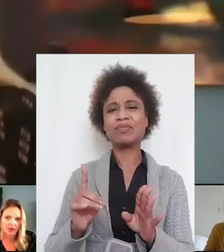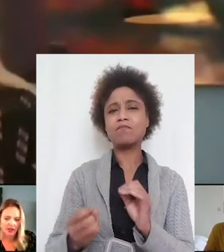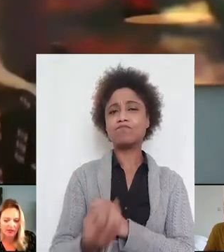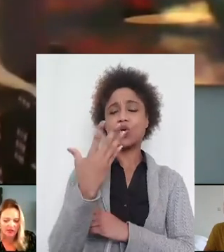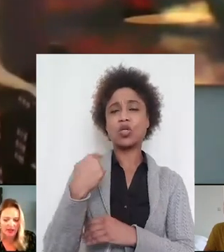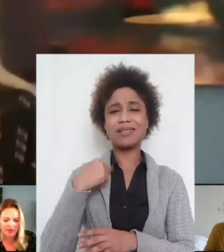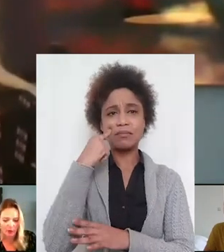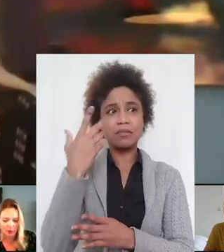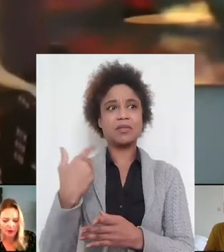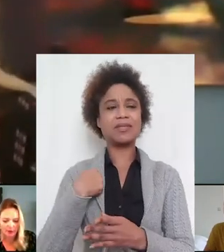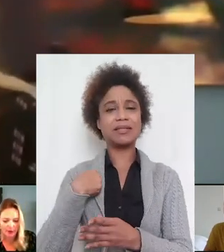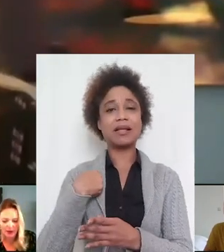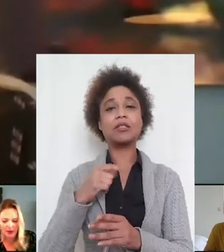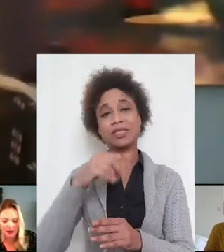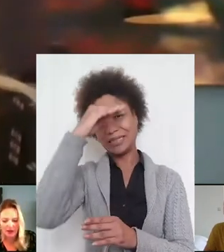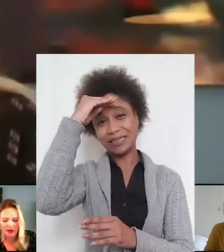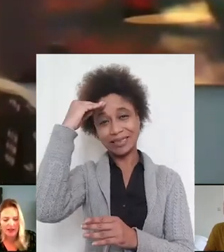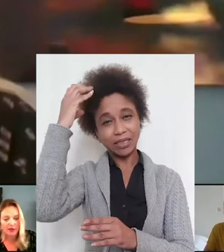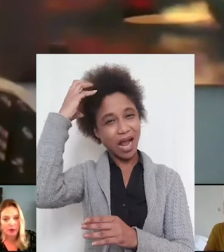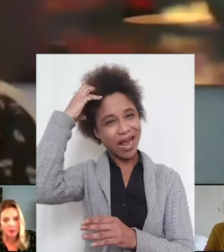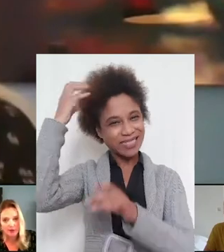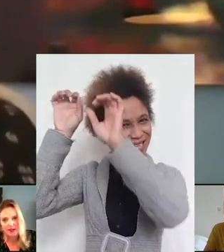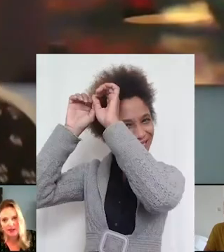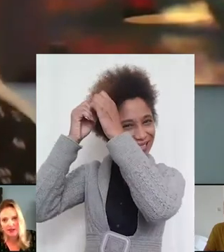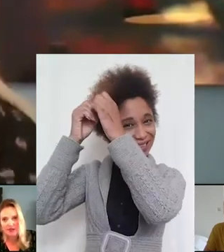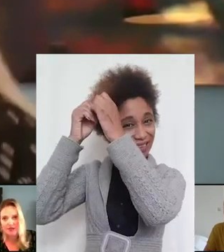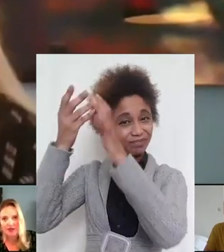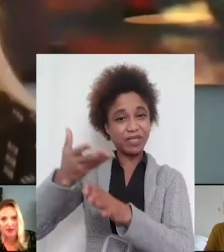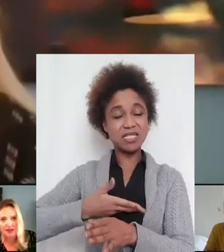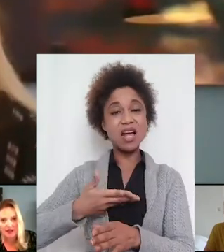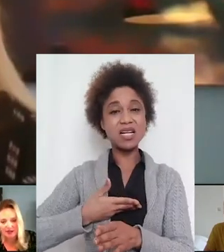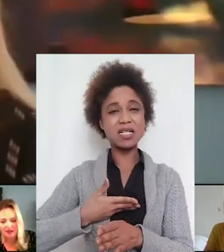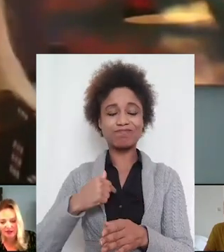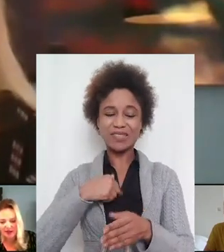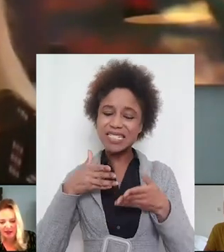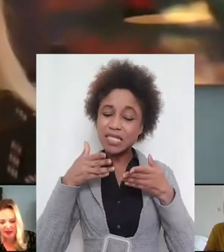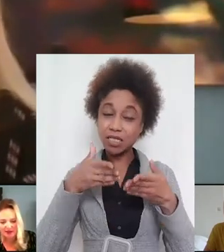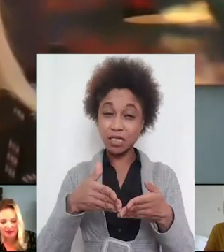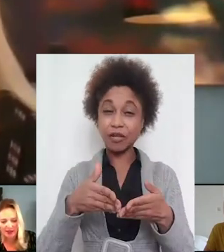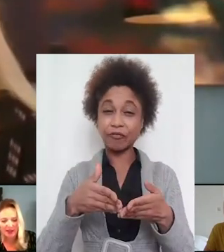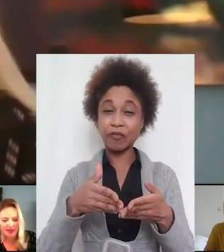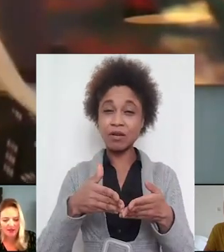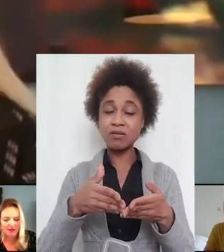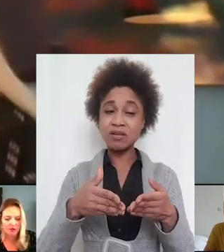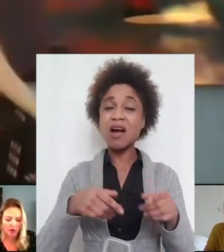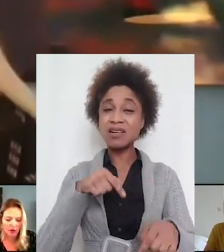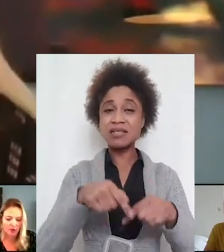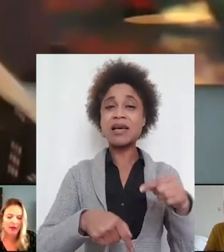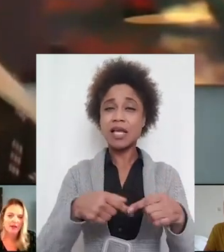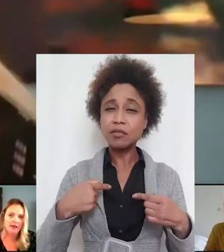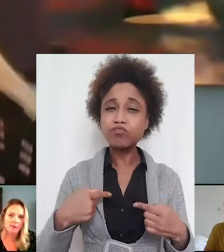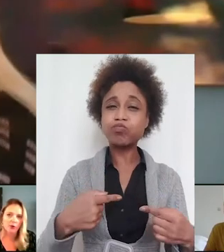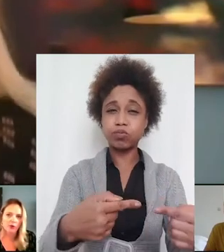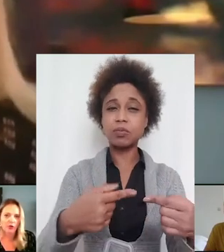ernstig hersenletsel opliep. Ik doorliep een intensief revalidatietraject en keerde terug bij